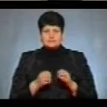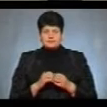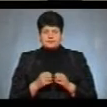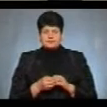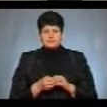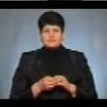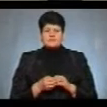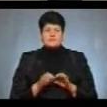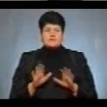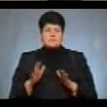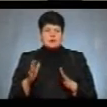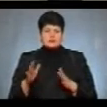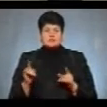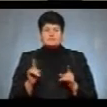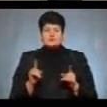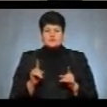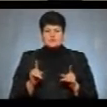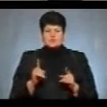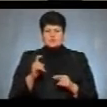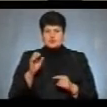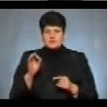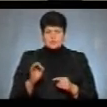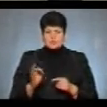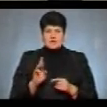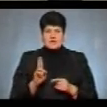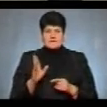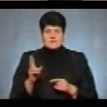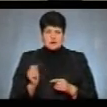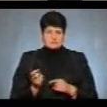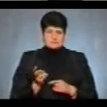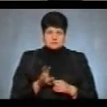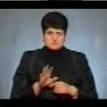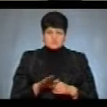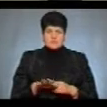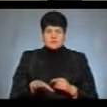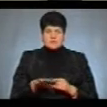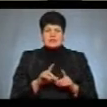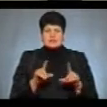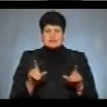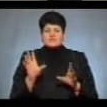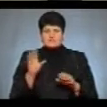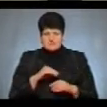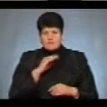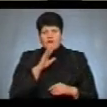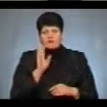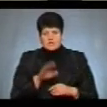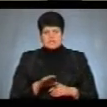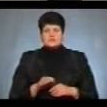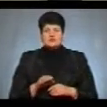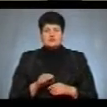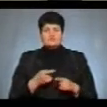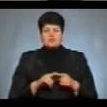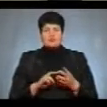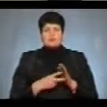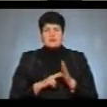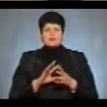на увазі, таких не було випадків, що була 100% явка на дільниці, відповідно, всім вистачило, і в цьому плані